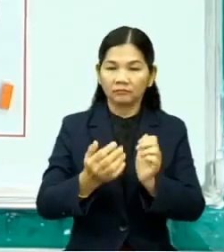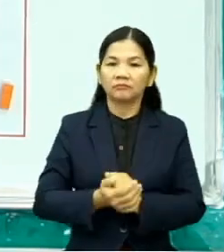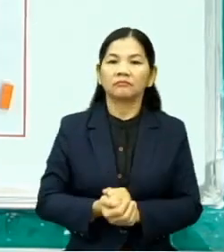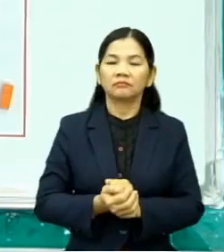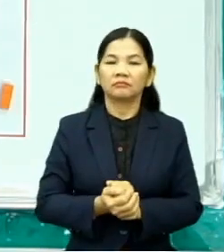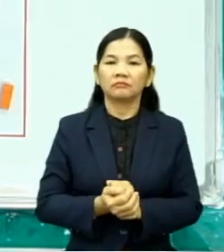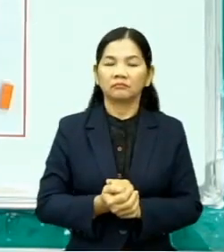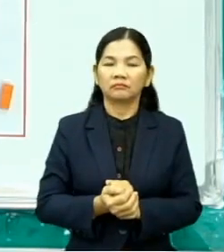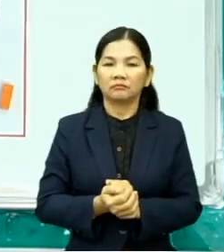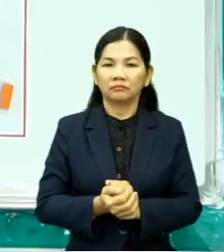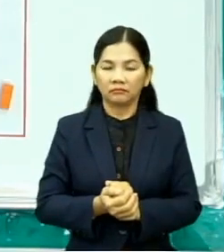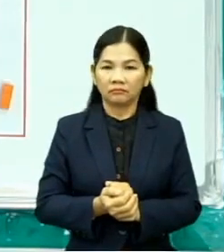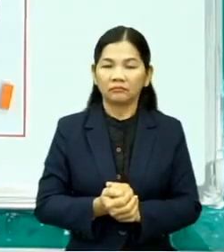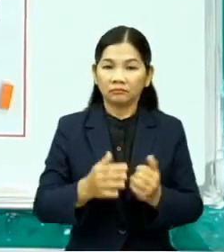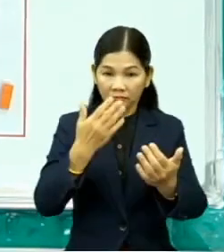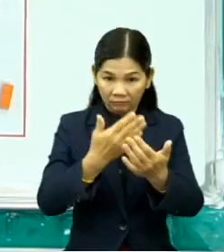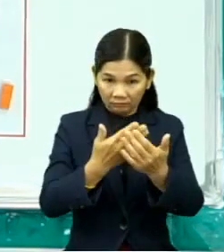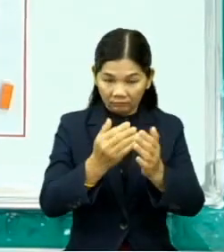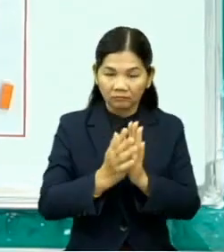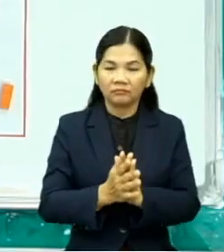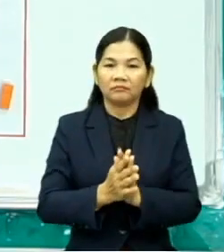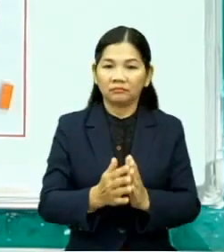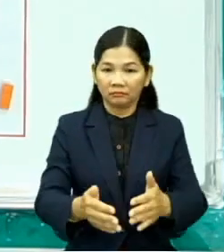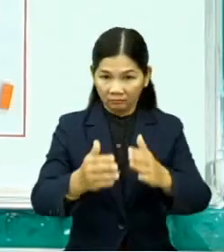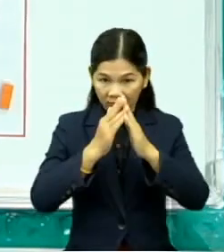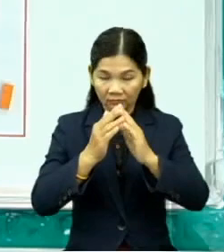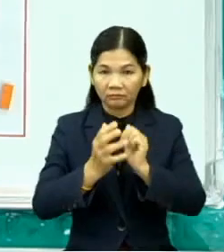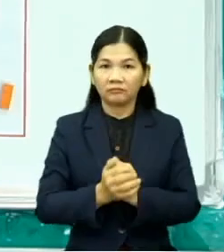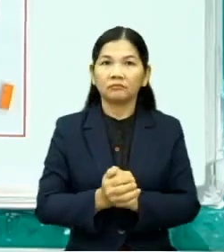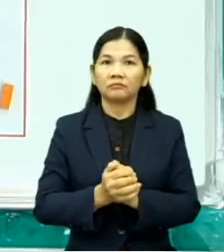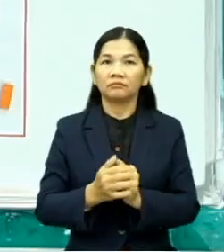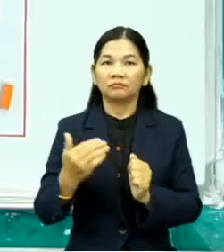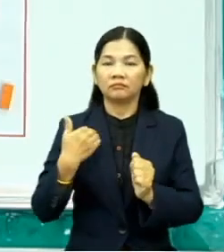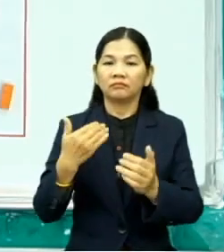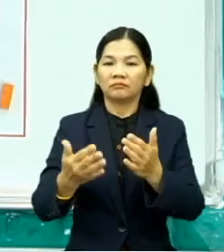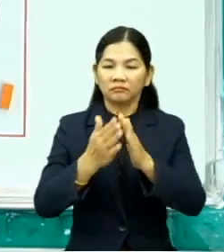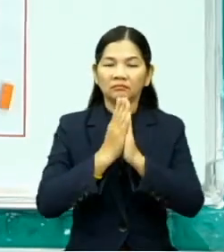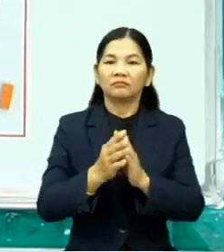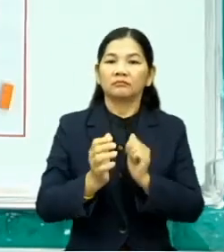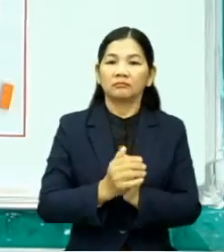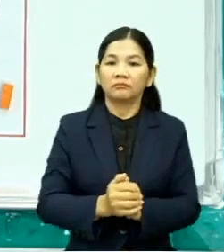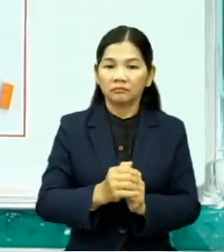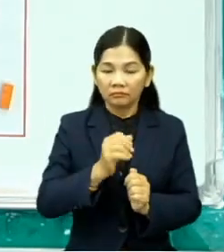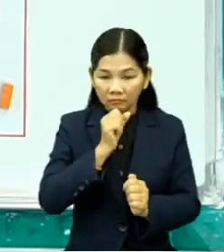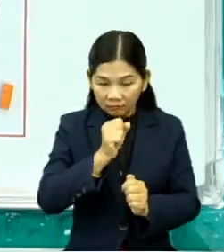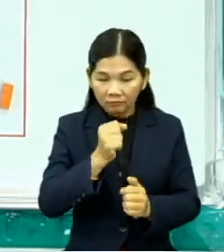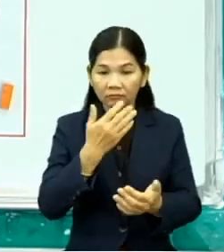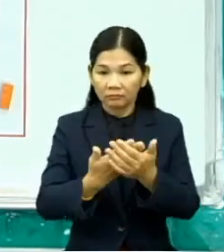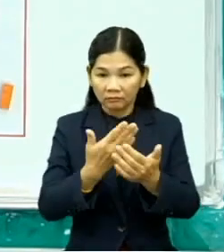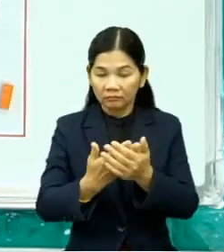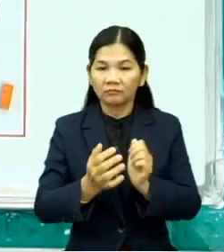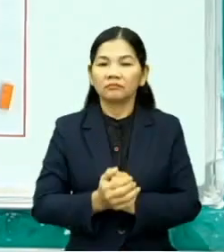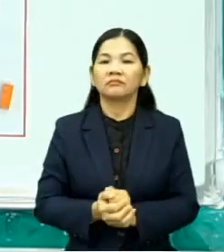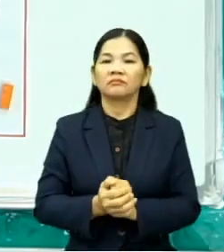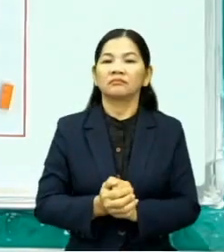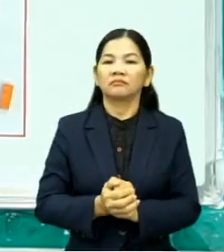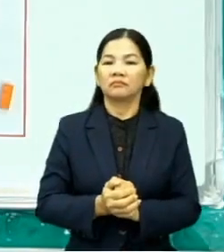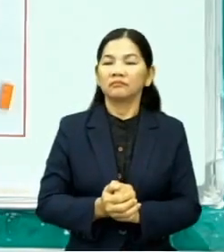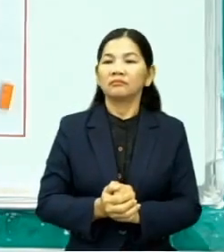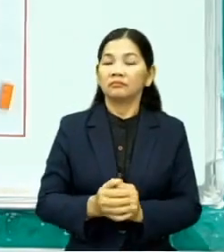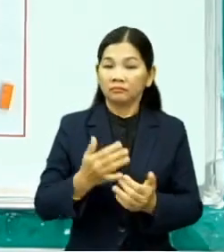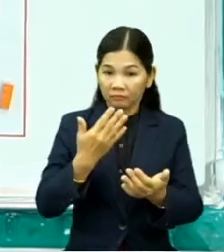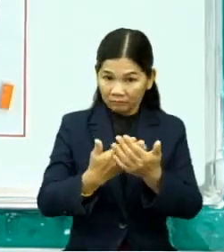dài cứ cái dọc tam chmua nè đại quạt bằng cao tất cả con á cứ quạt chmua tại dài dàm chẳng cái đại thao vùng play à